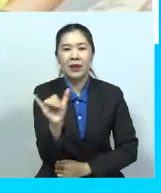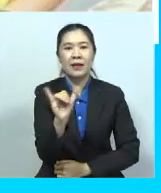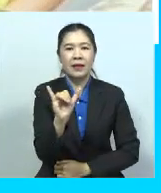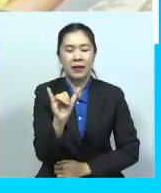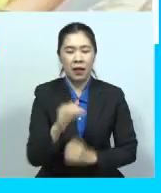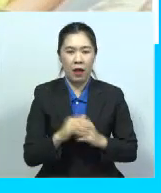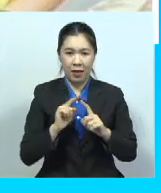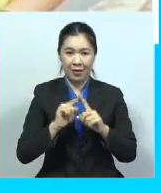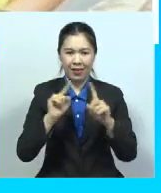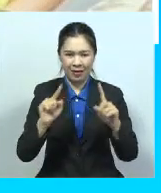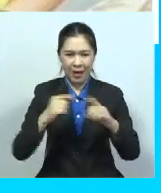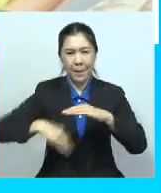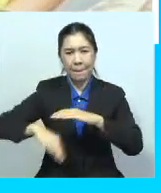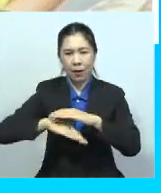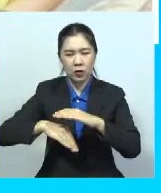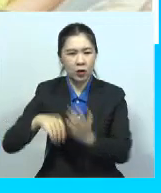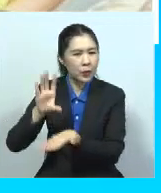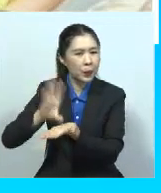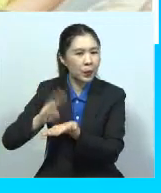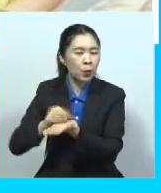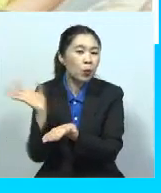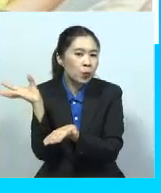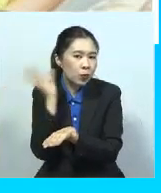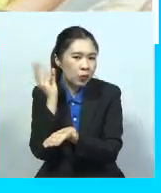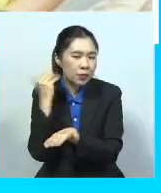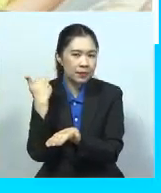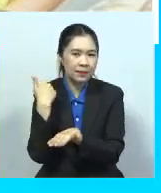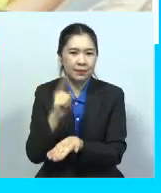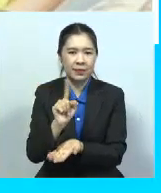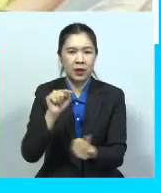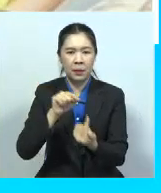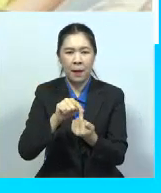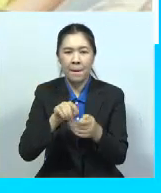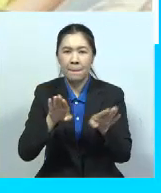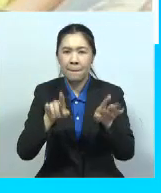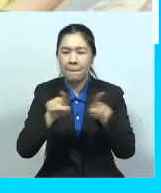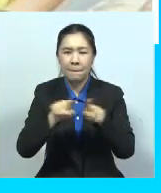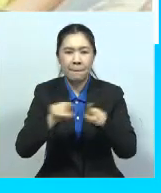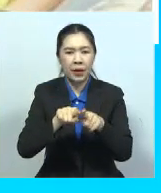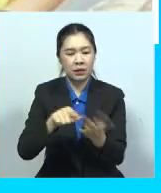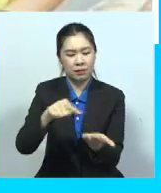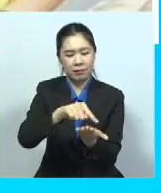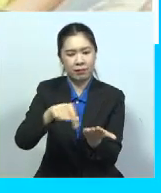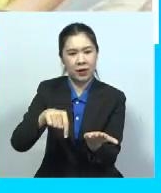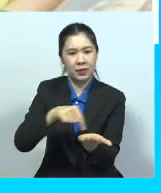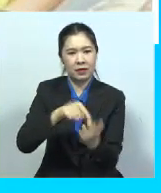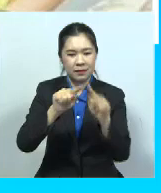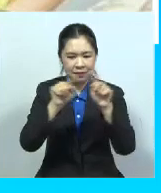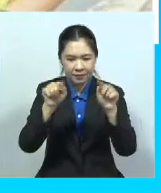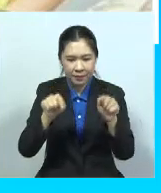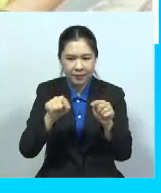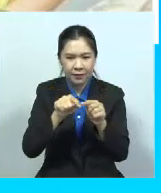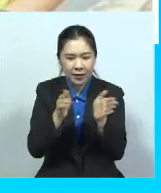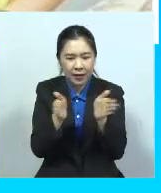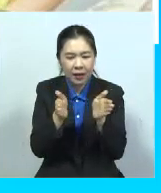ไปนะคะแต่ว่าเบื้องต้นจากการฟังข้อมูลของเจ้าหน้าที่ก็คือเป็น power bank ลักษณะเท่าๆฝ่ามือค่ะก็คือเท่า